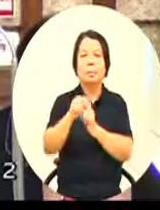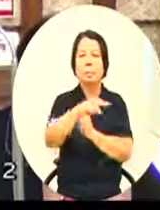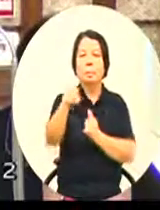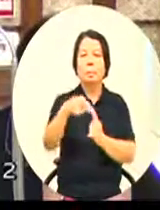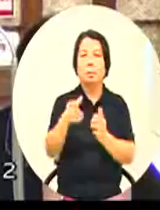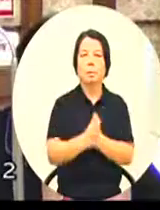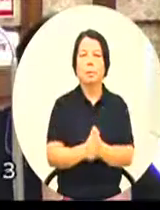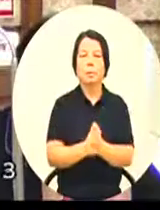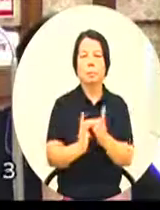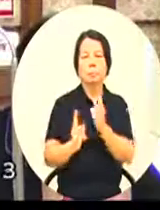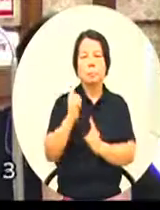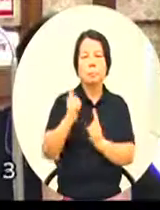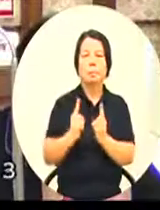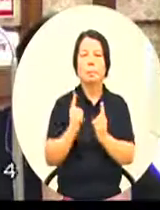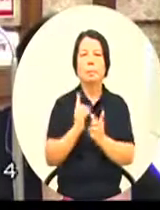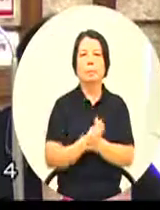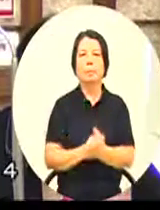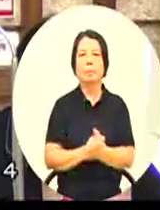一个比较